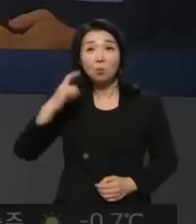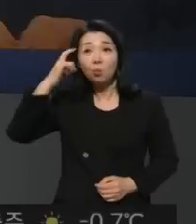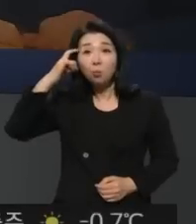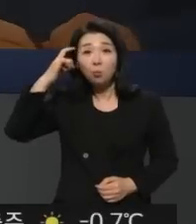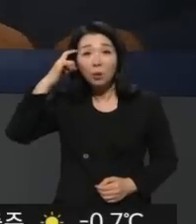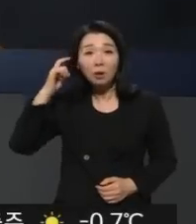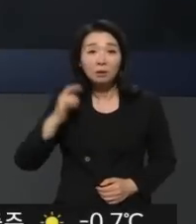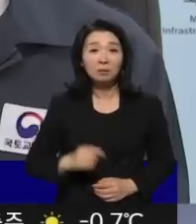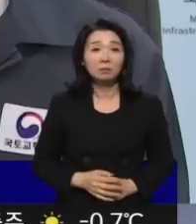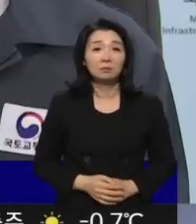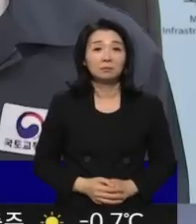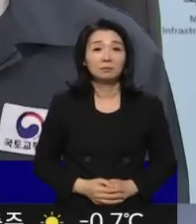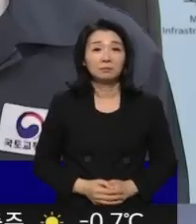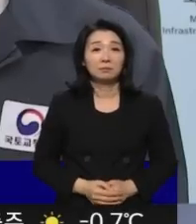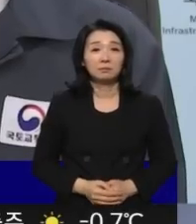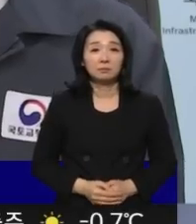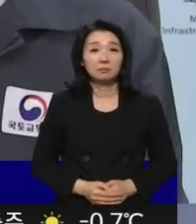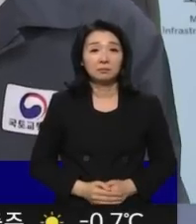왜일까요?